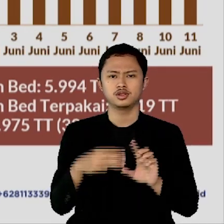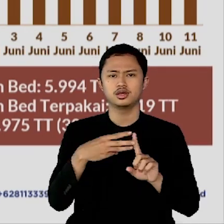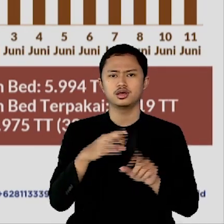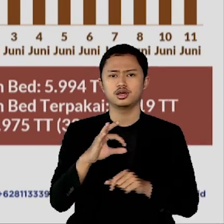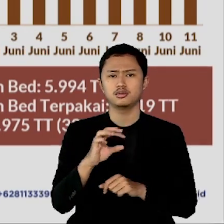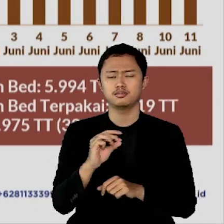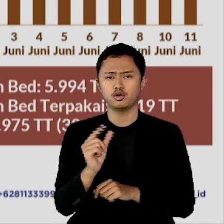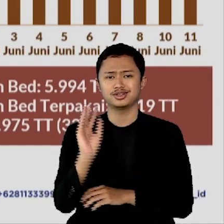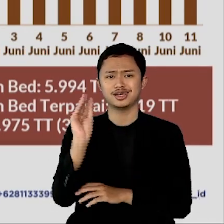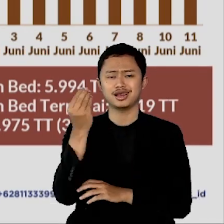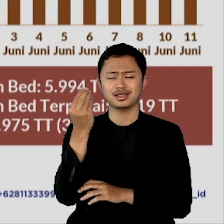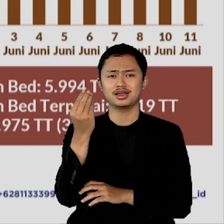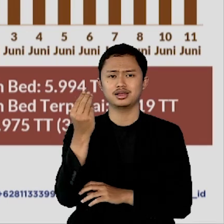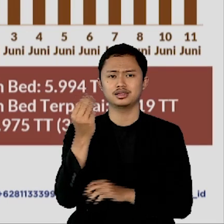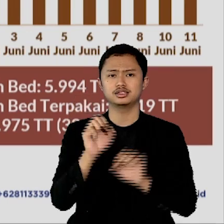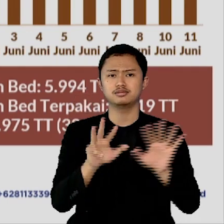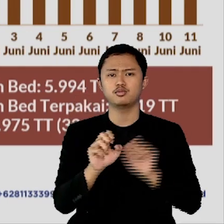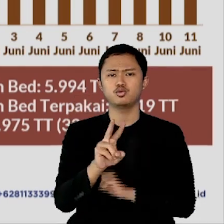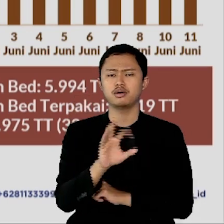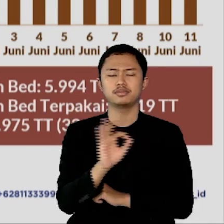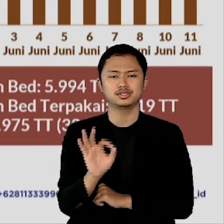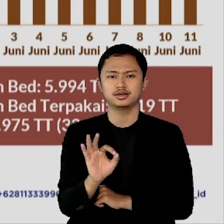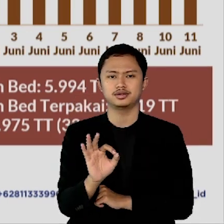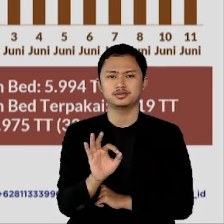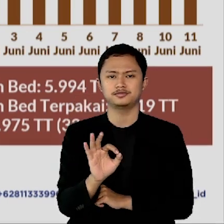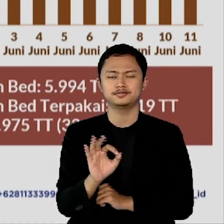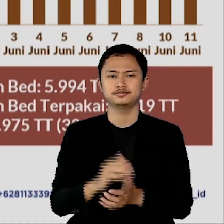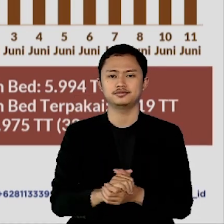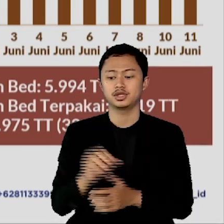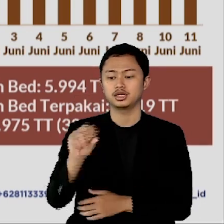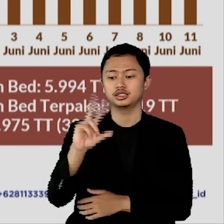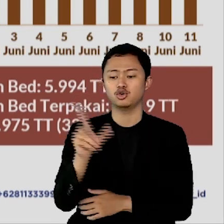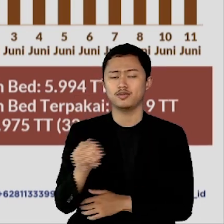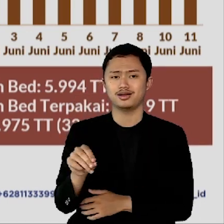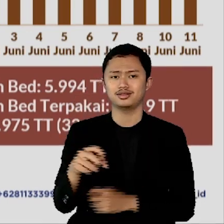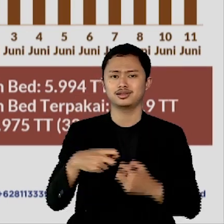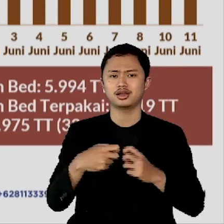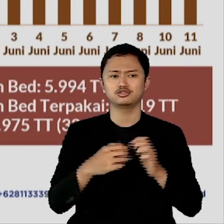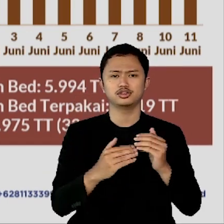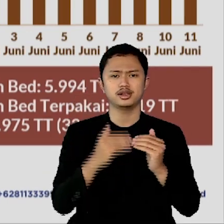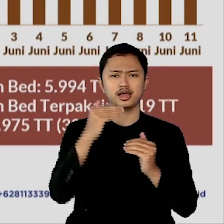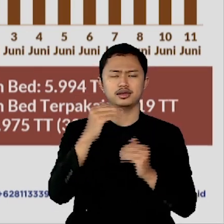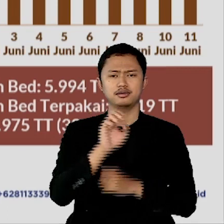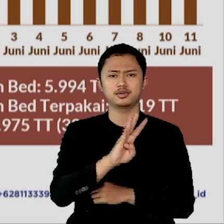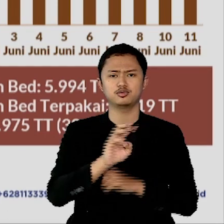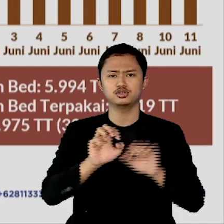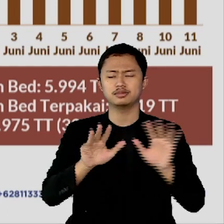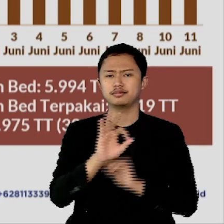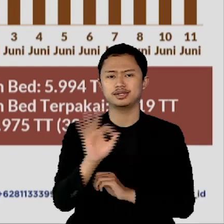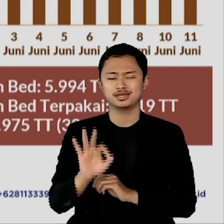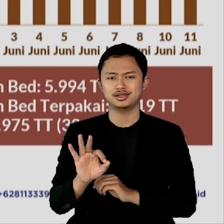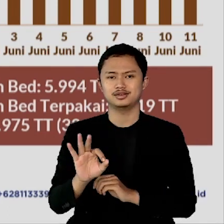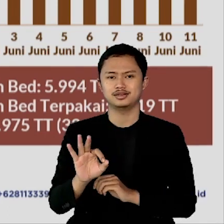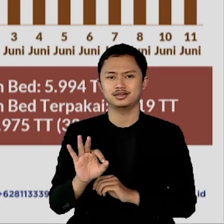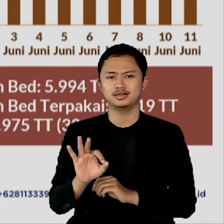62.com atiga belas persen selanjutnya Jawa Barat mengalami kenaikan 49% dalam